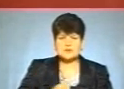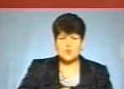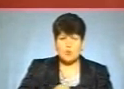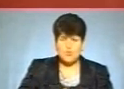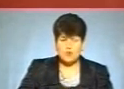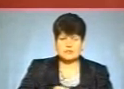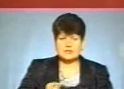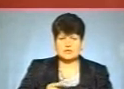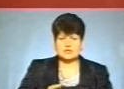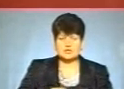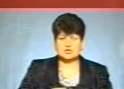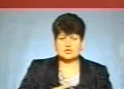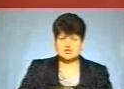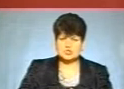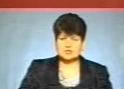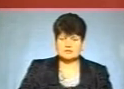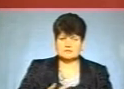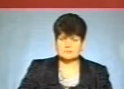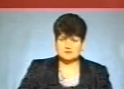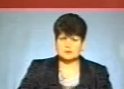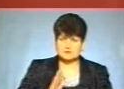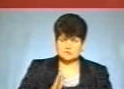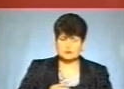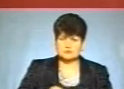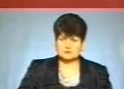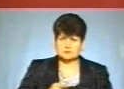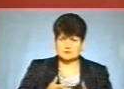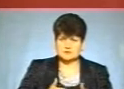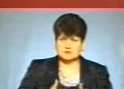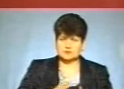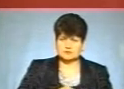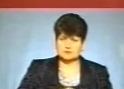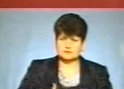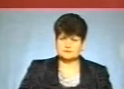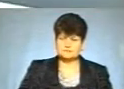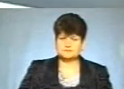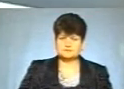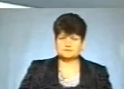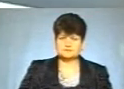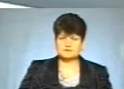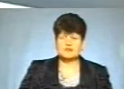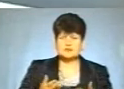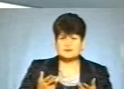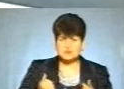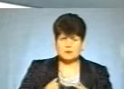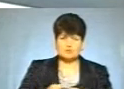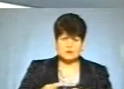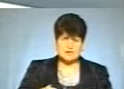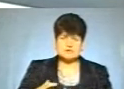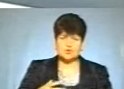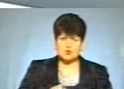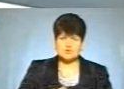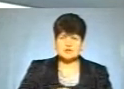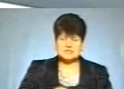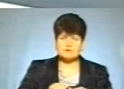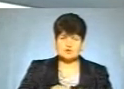чи болісний це удар, власне, чи очікуваний, тому що не вперше про це говорять? Ну, звичайно, що будь-яке скорочення – це